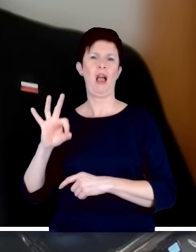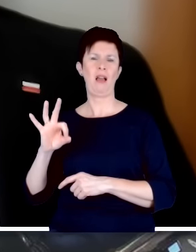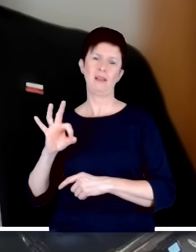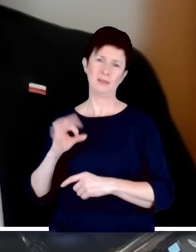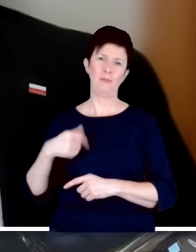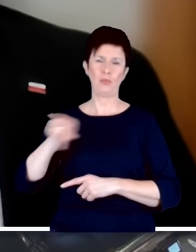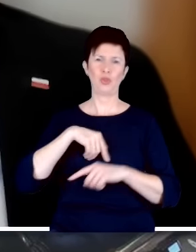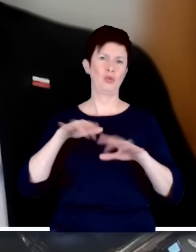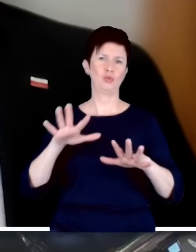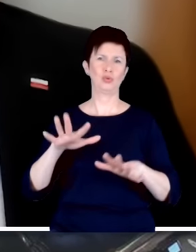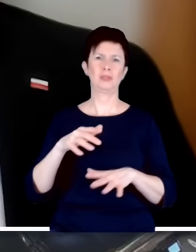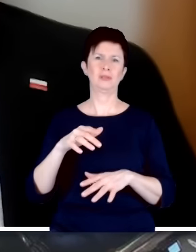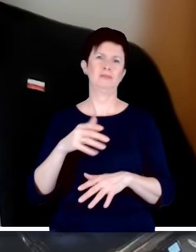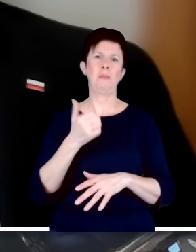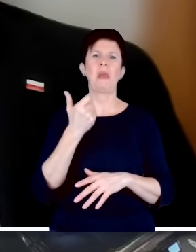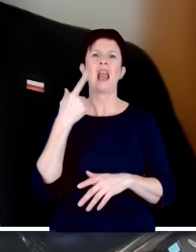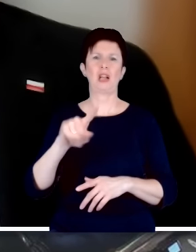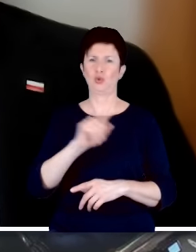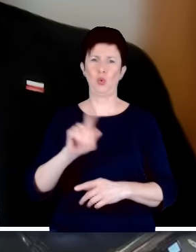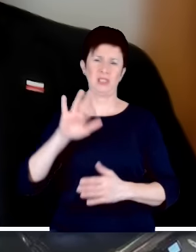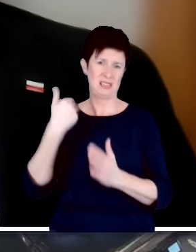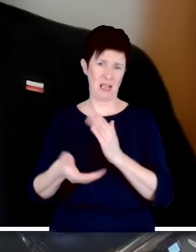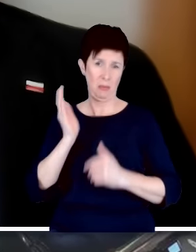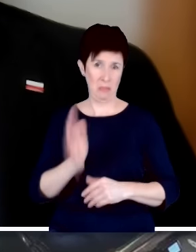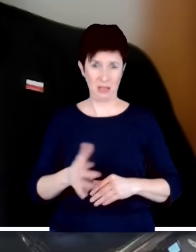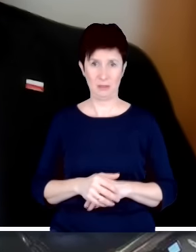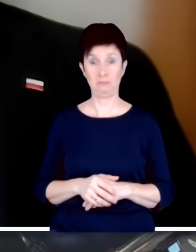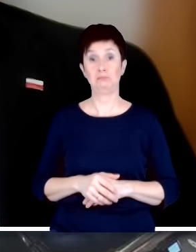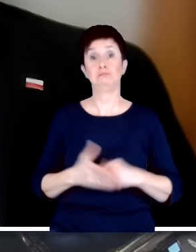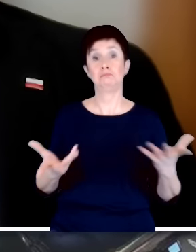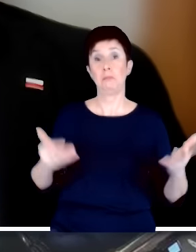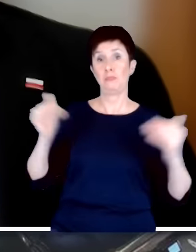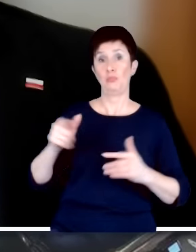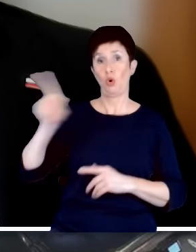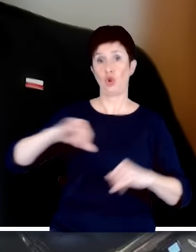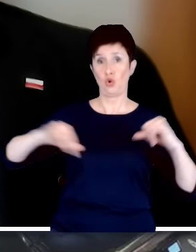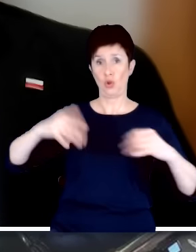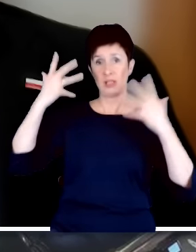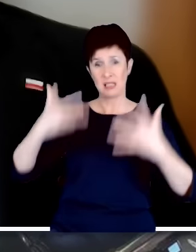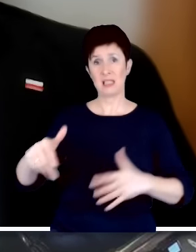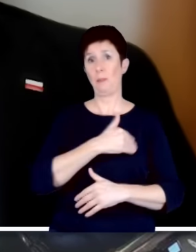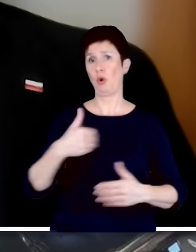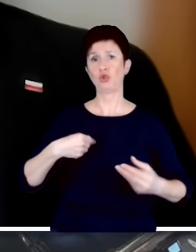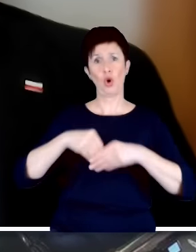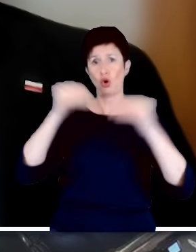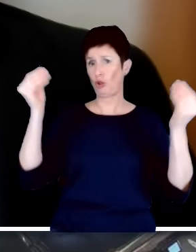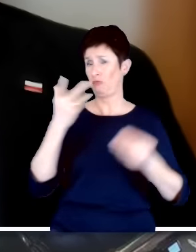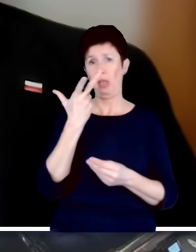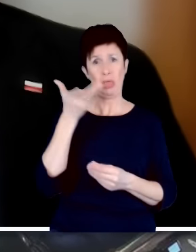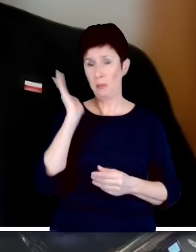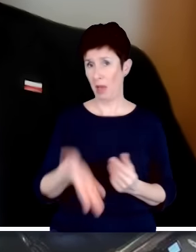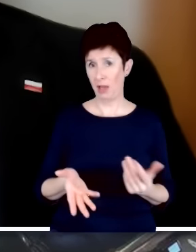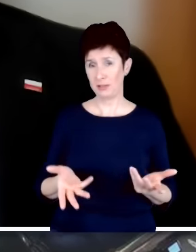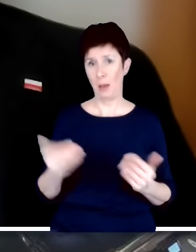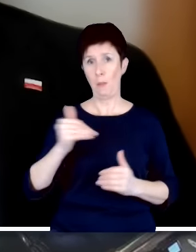setki miliardów. I może o to chodzi tej ekipie, żeby Polska się nie rozwijała ponad pewien poziom, tak tego oczekuje na pewno Berlin, żebyśmy